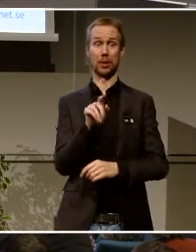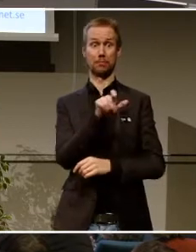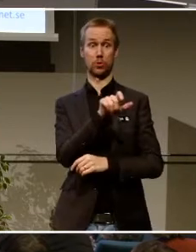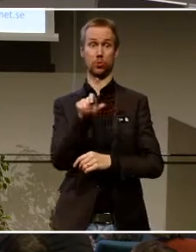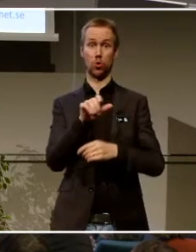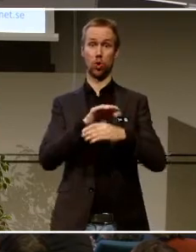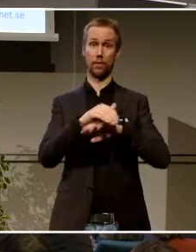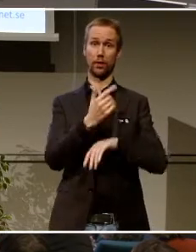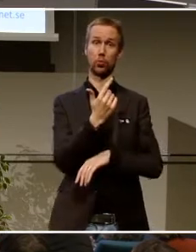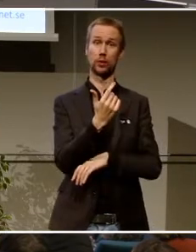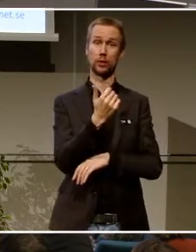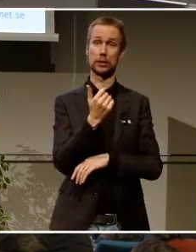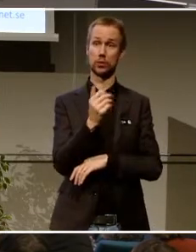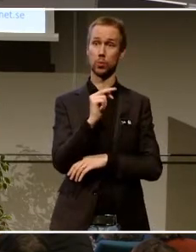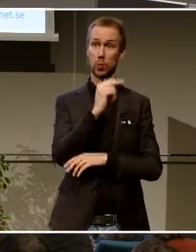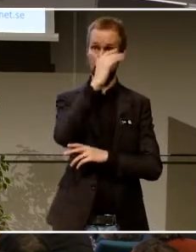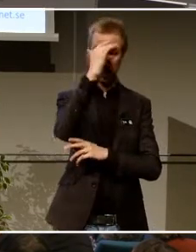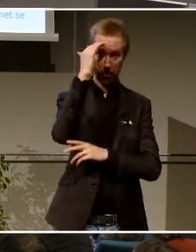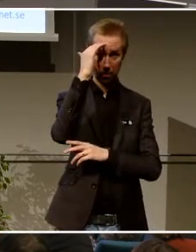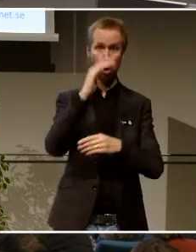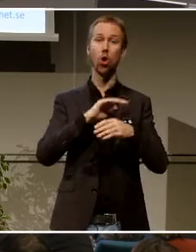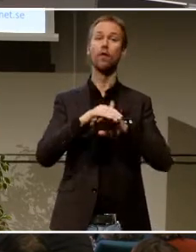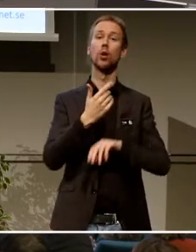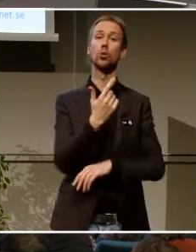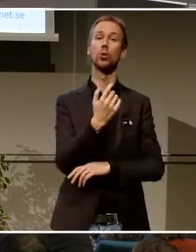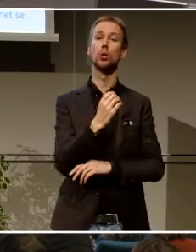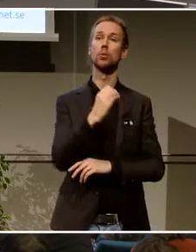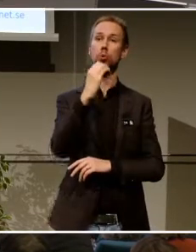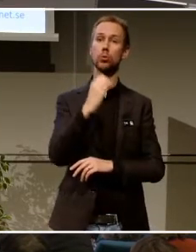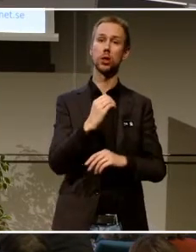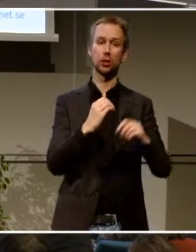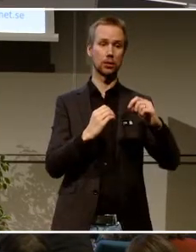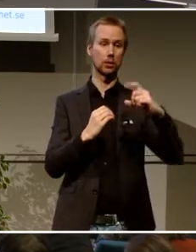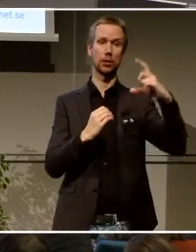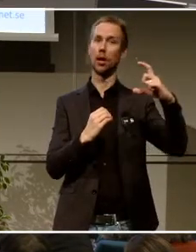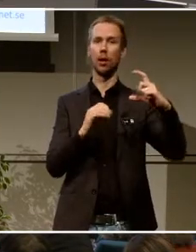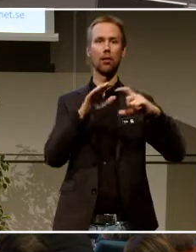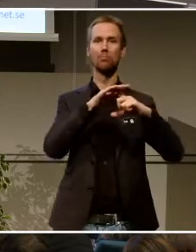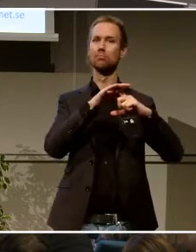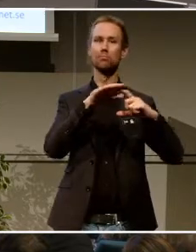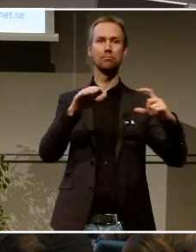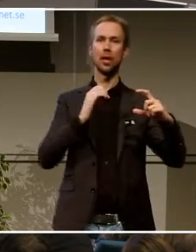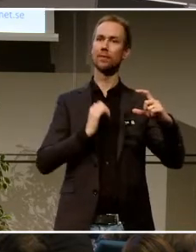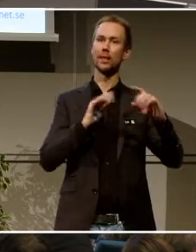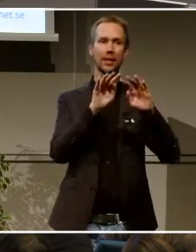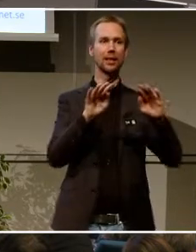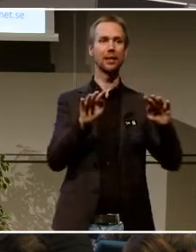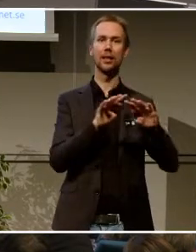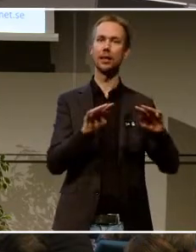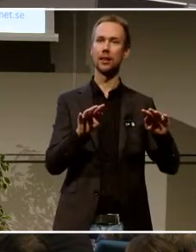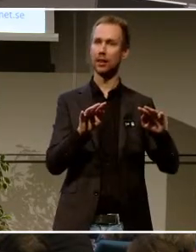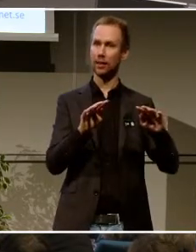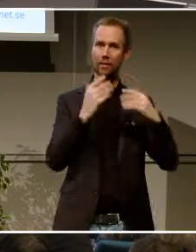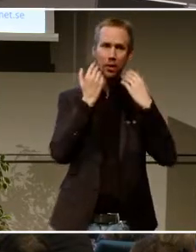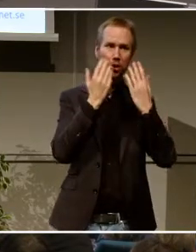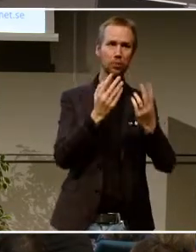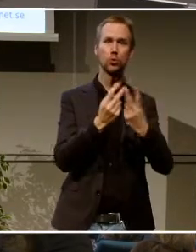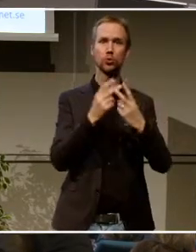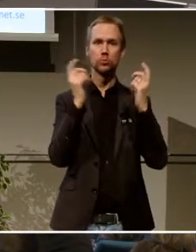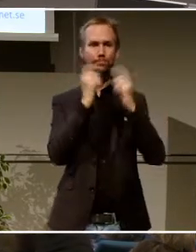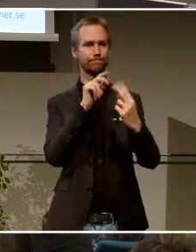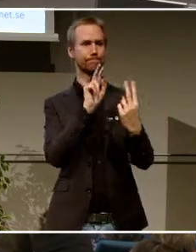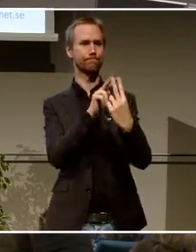plus så är det ju mer än 70% som inte är där dagligen. Man når dem inte via internet helt enkelt. Medan upp till